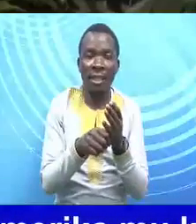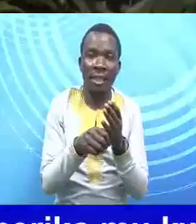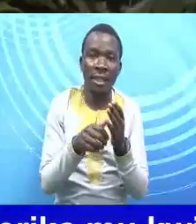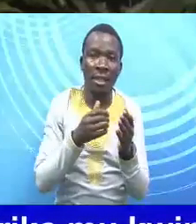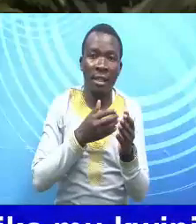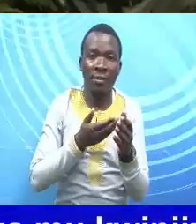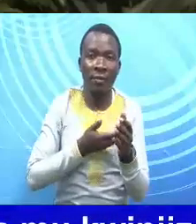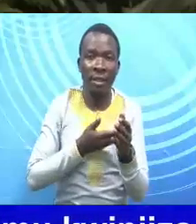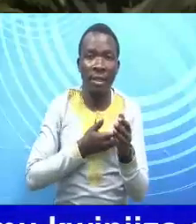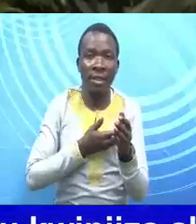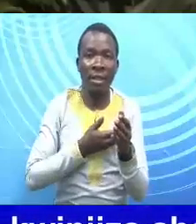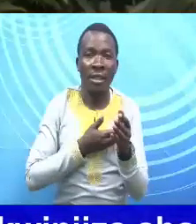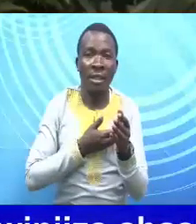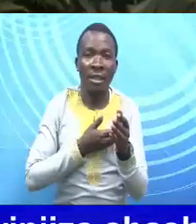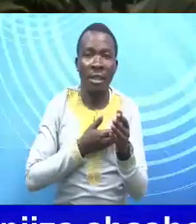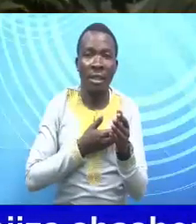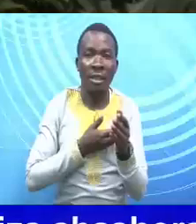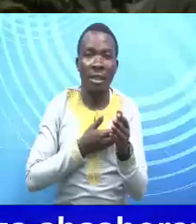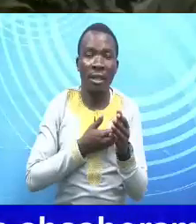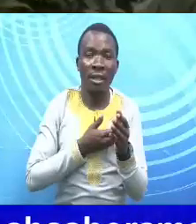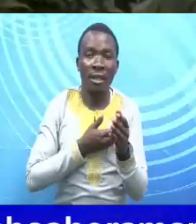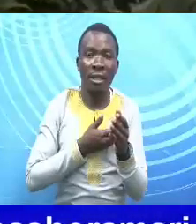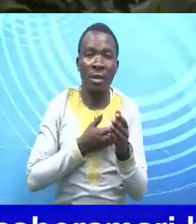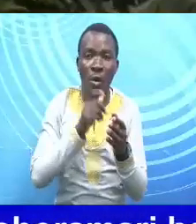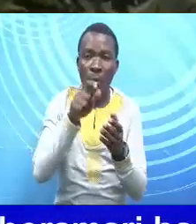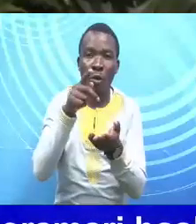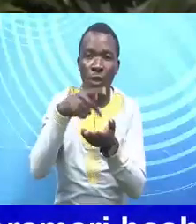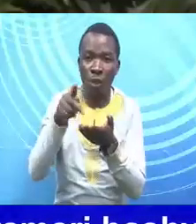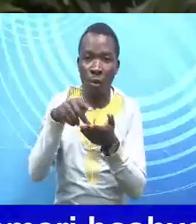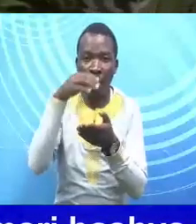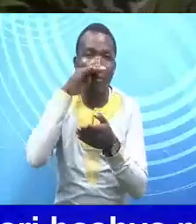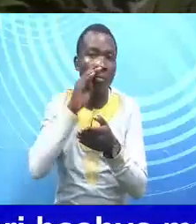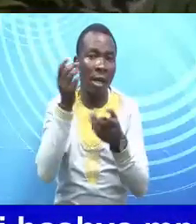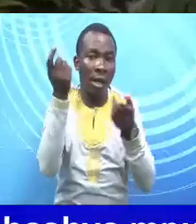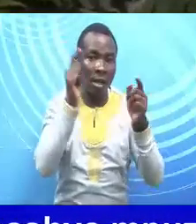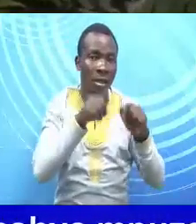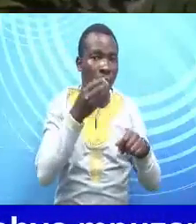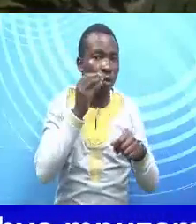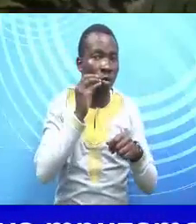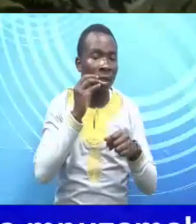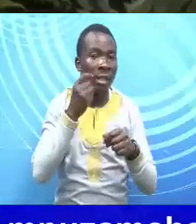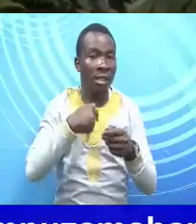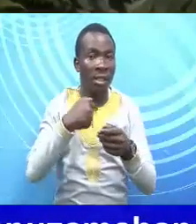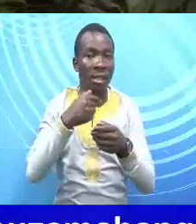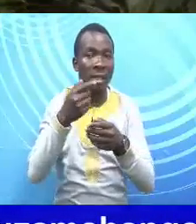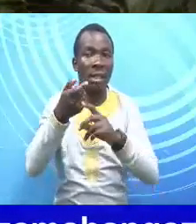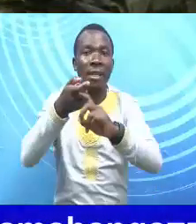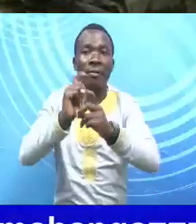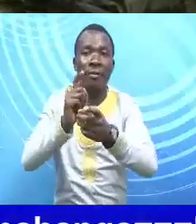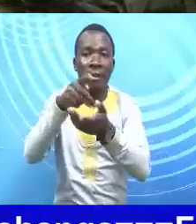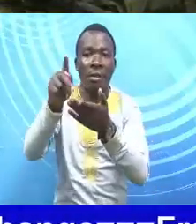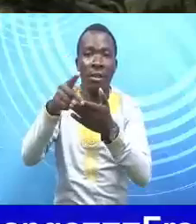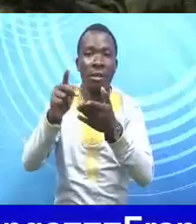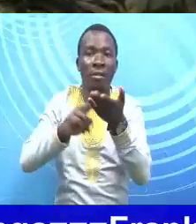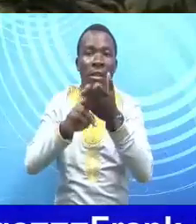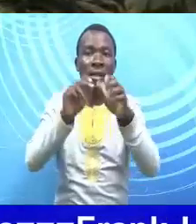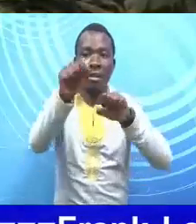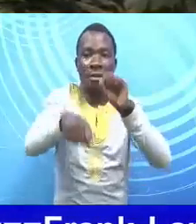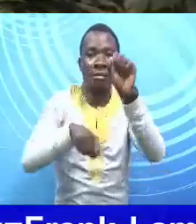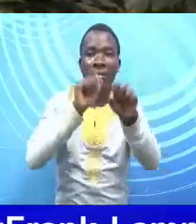tekawe agacupa umuntu akajyana mu rugo utumye umuntu kurangura n'igare bararifata ririho inzoga noneho ndaza arambwira ngo